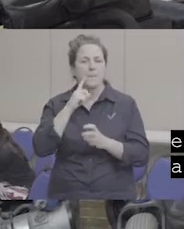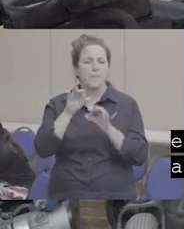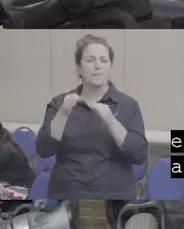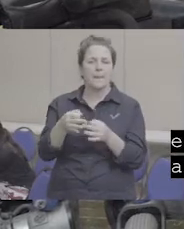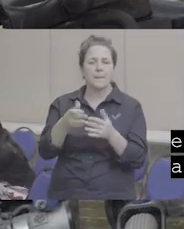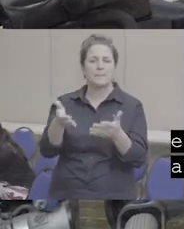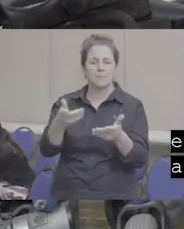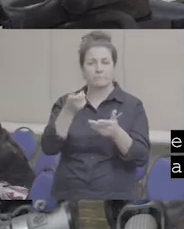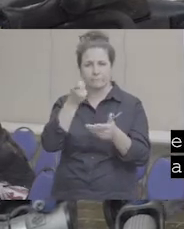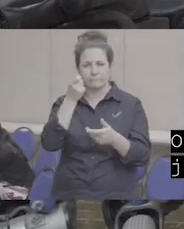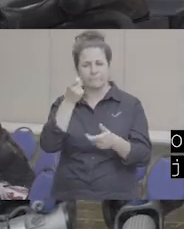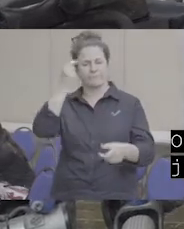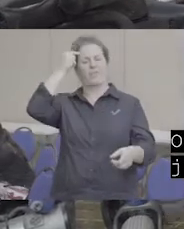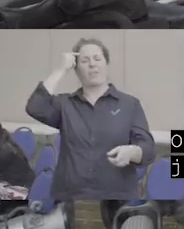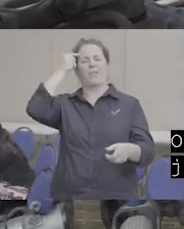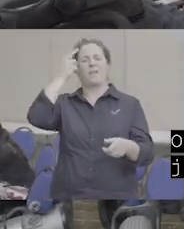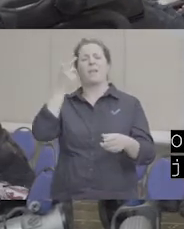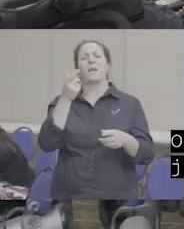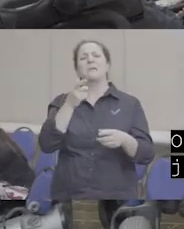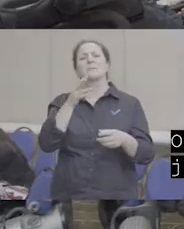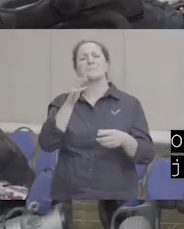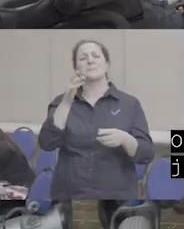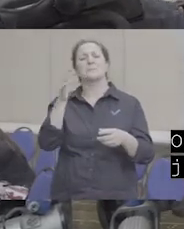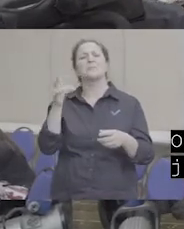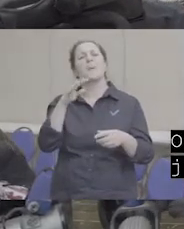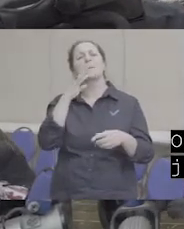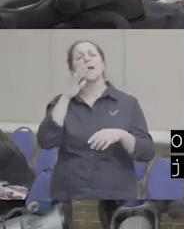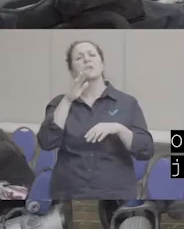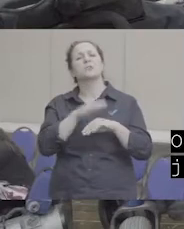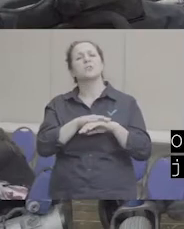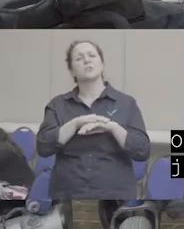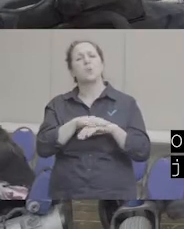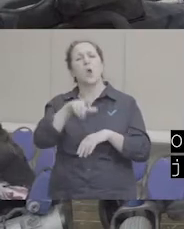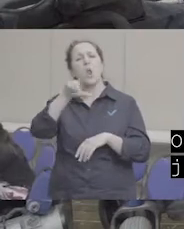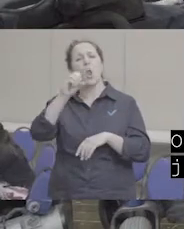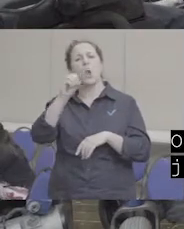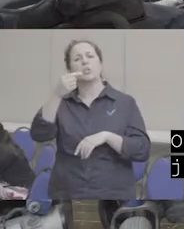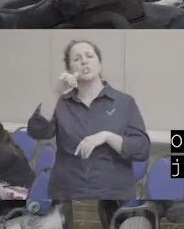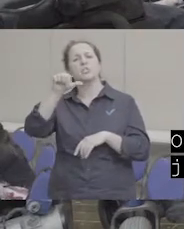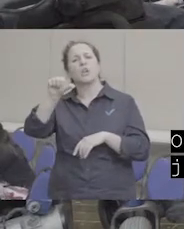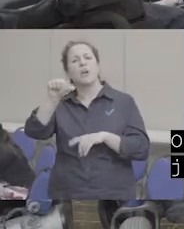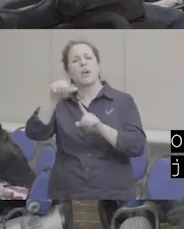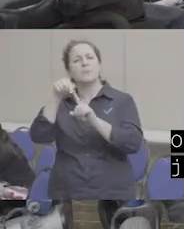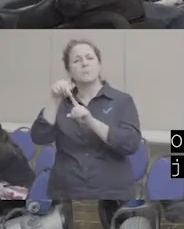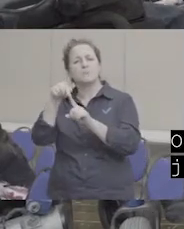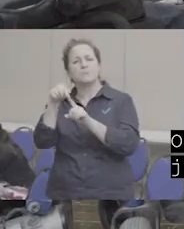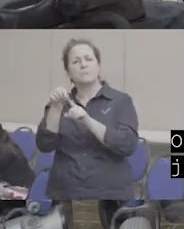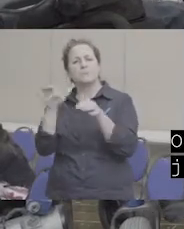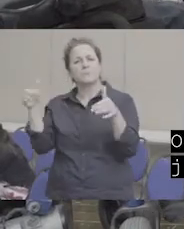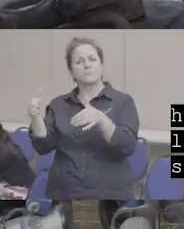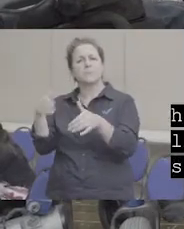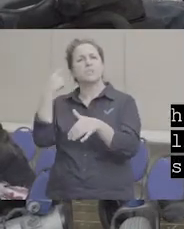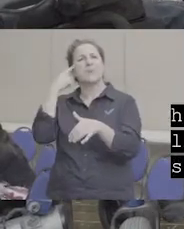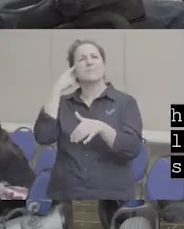les familles, etc. Ça me faisait penser on a parlé aussi de Loggia, puis je pensais